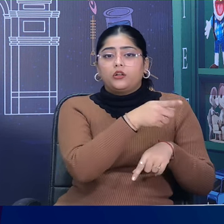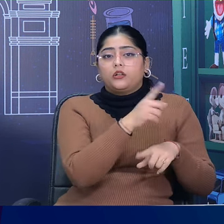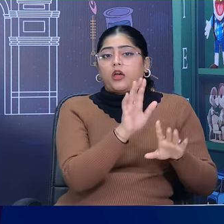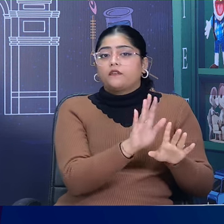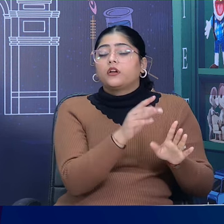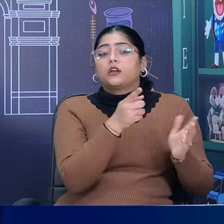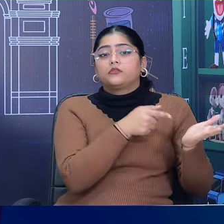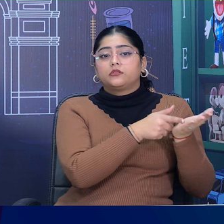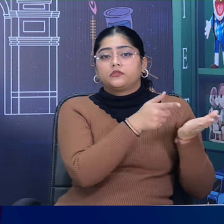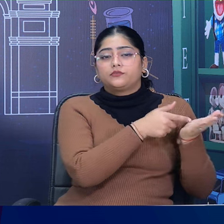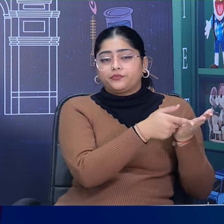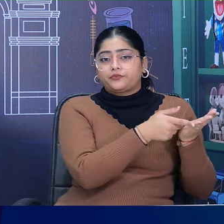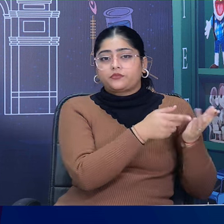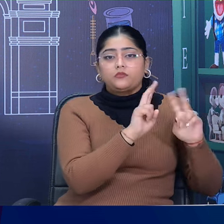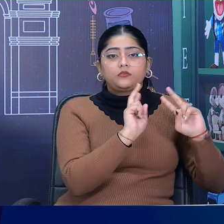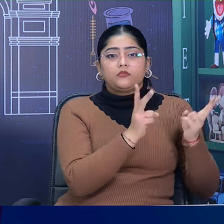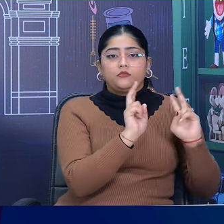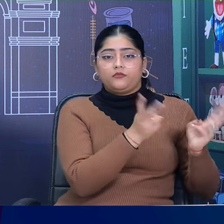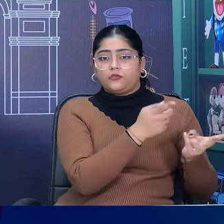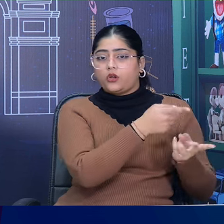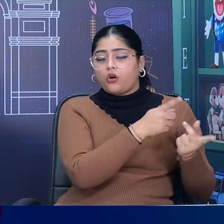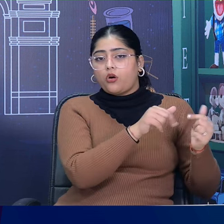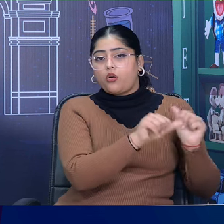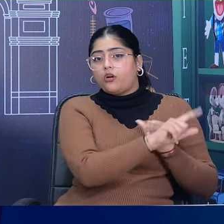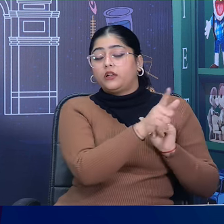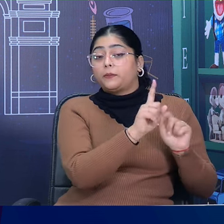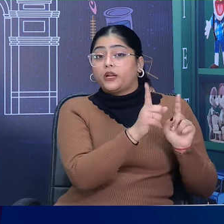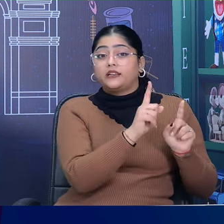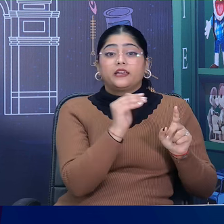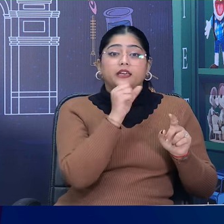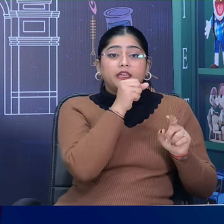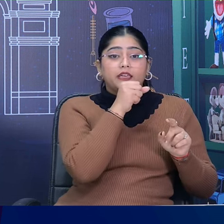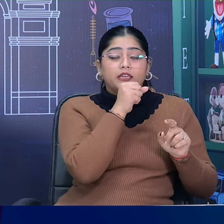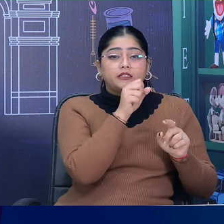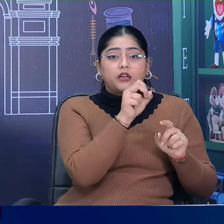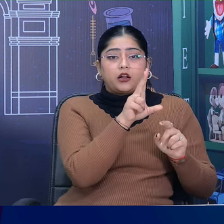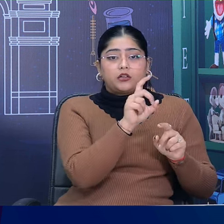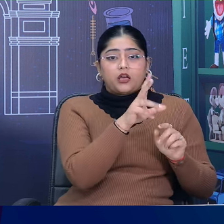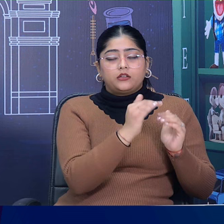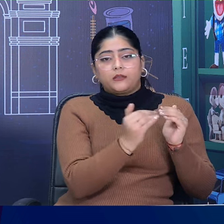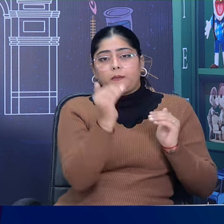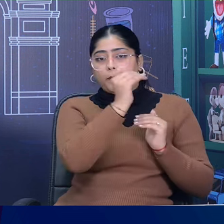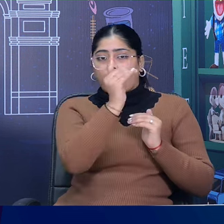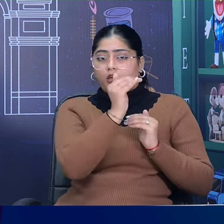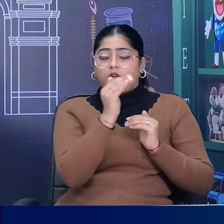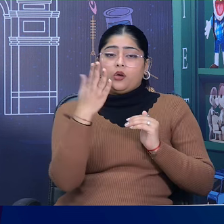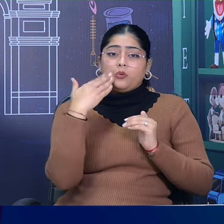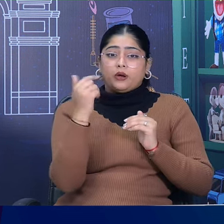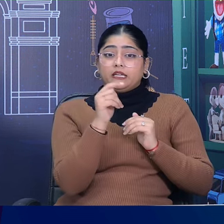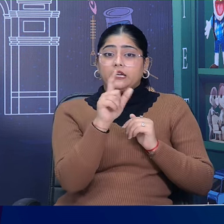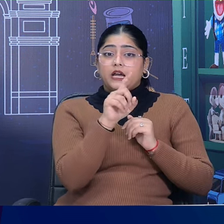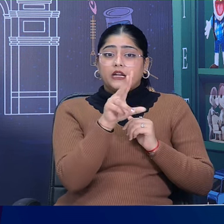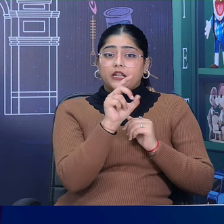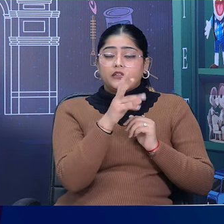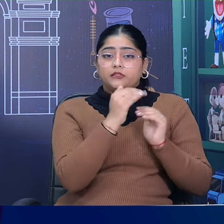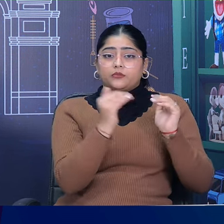सभा का मेंबर है वो वयस्क होना चाहिए एडल्ट होना चाहिए 18 साल से बड़ा होना चाहिए क्यों क्योंकि 18 साल से बड़ा व्यक्ति ही वोट दे सकता है जी तो